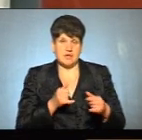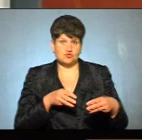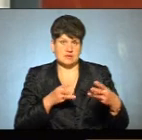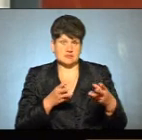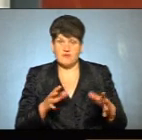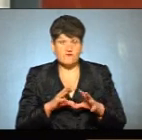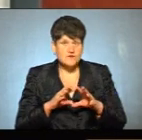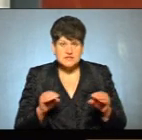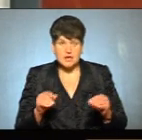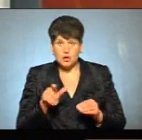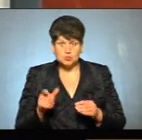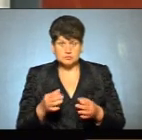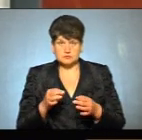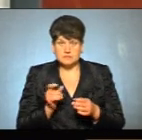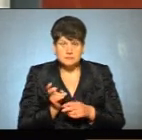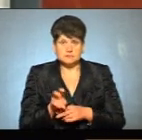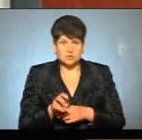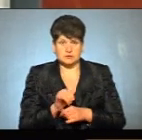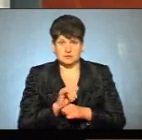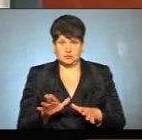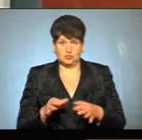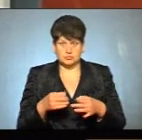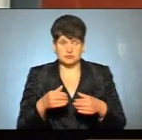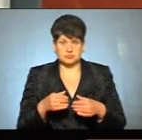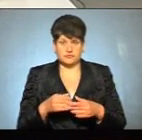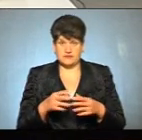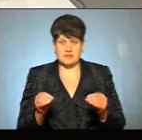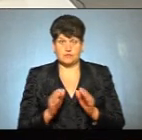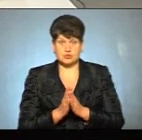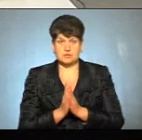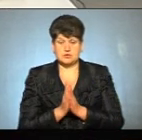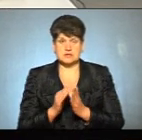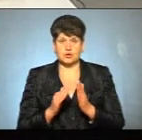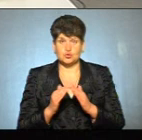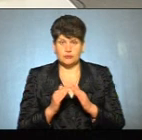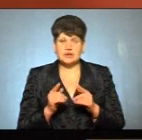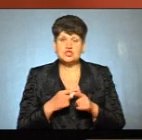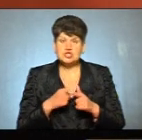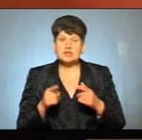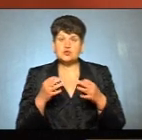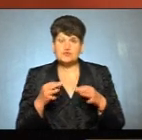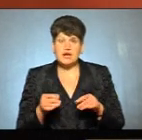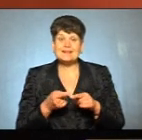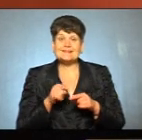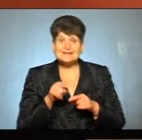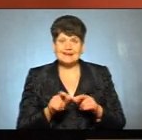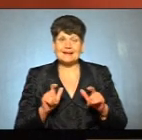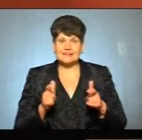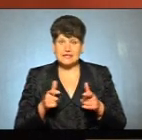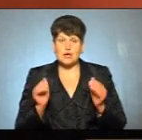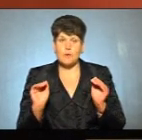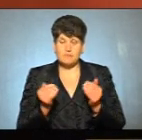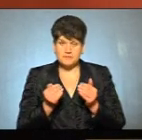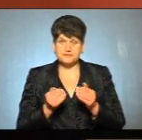парафіяни не будуть допускатися до храмів і всіх закликаємо молитися вдома. Ось таке запитання. Чи дозволяють такі карантинні обмеження